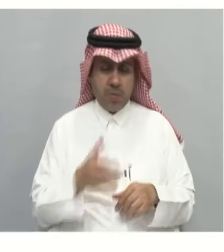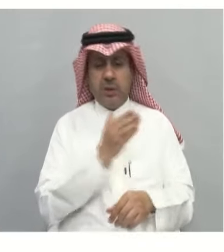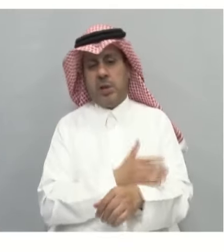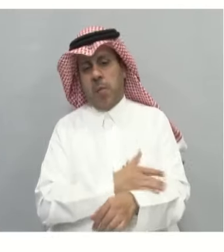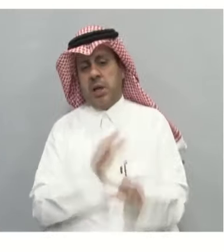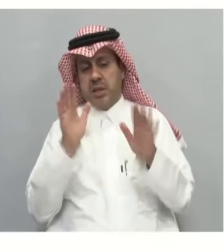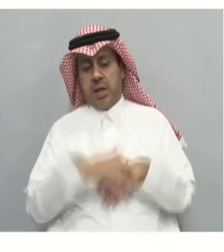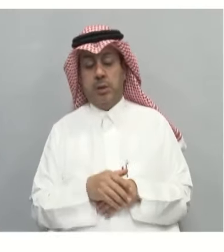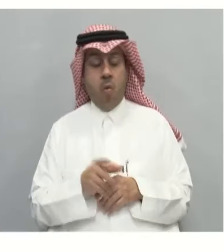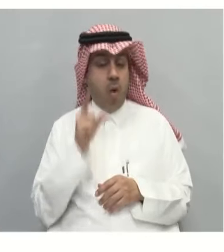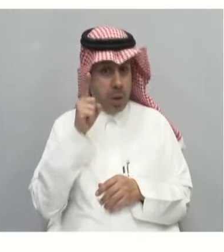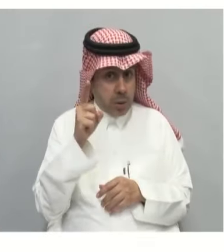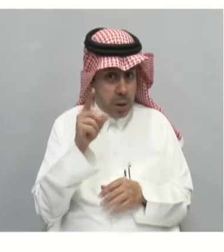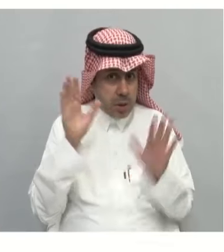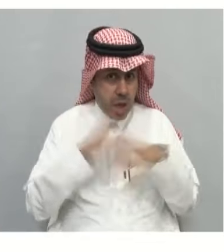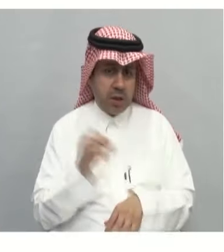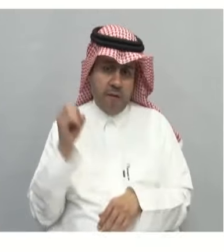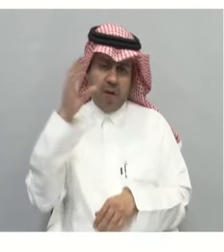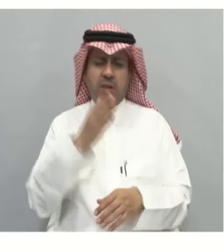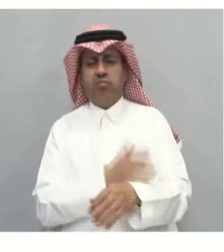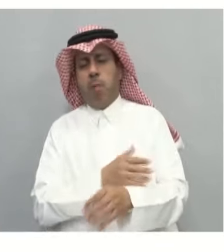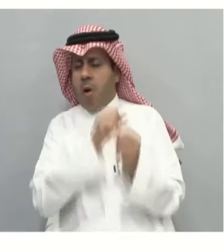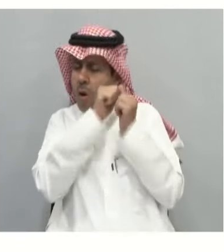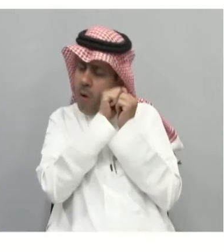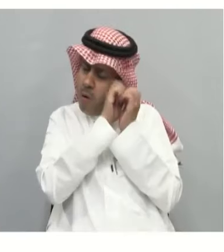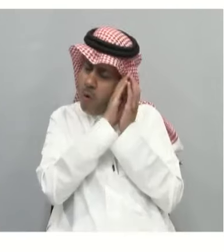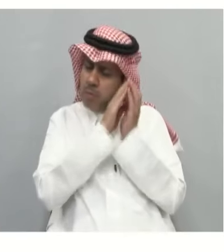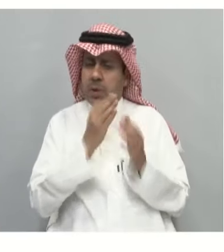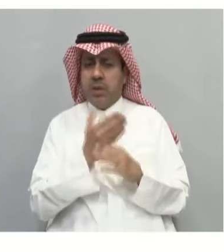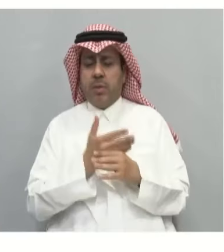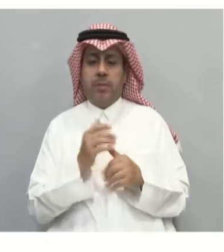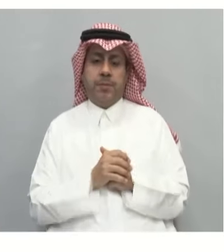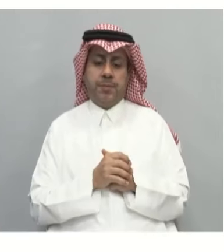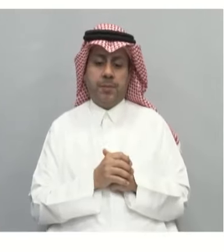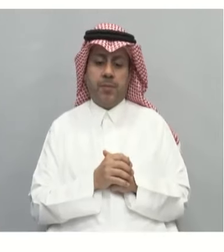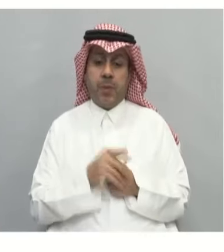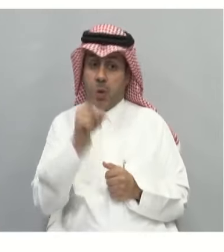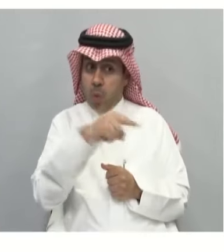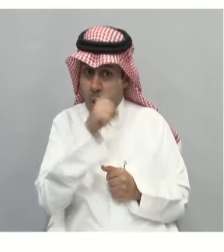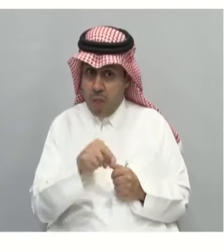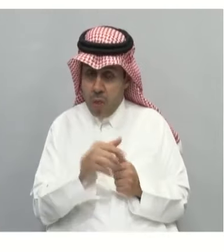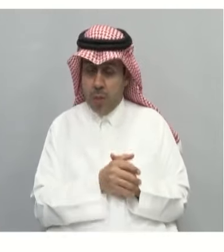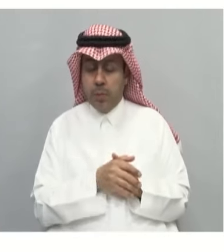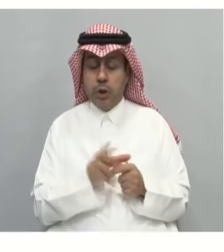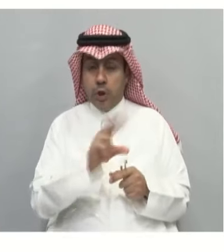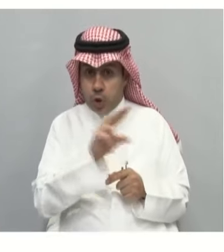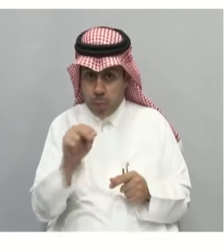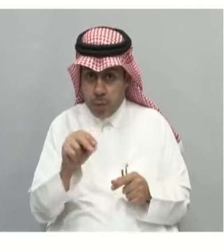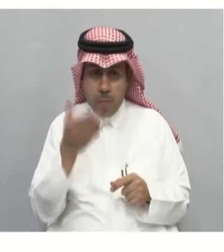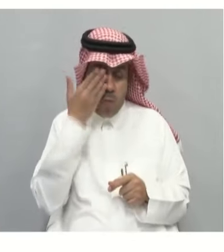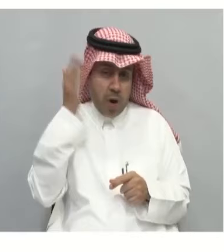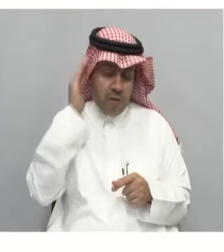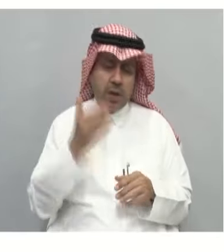الصلاه وخاصه صلاه الفجر اخيرا تحذر من التشبه بالمنافقين في التاخر عن الصلاه